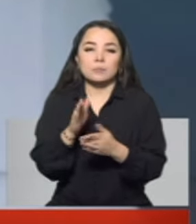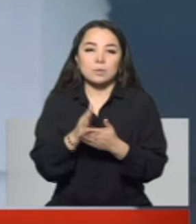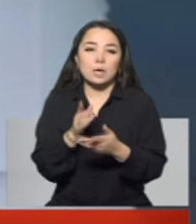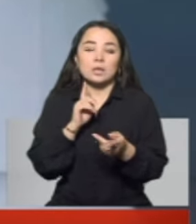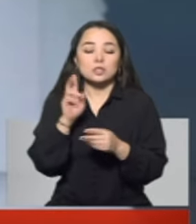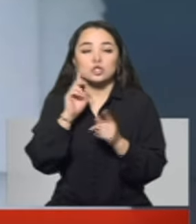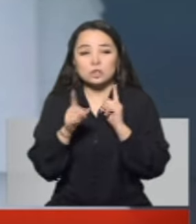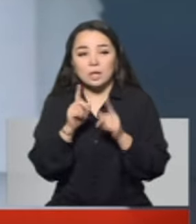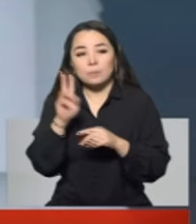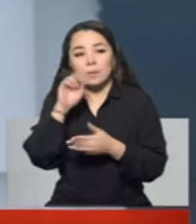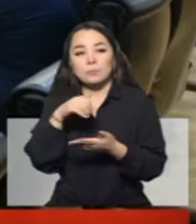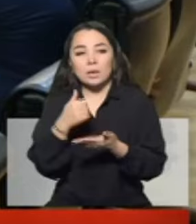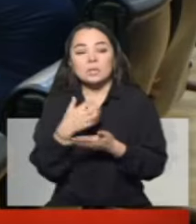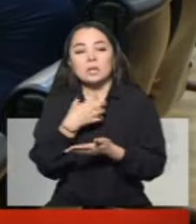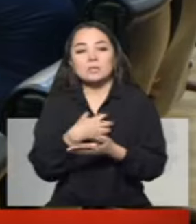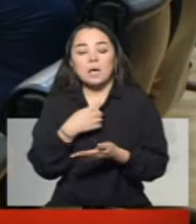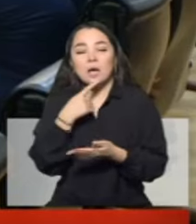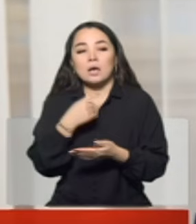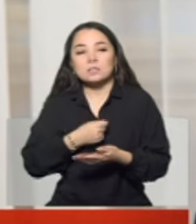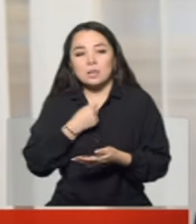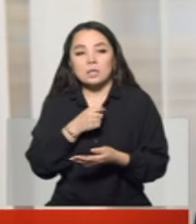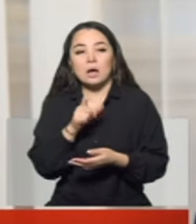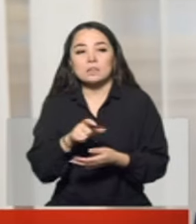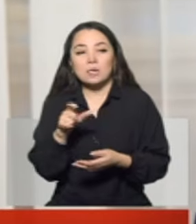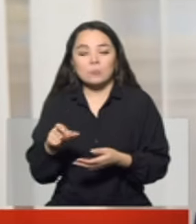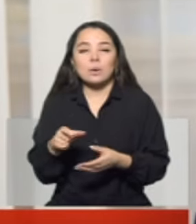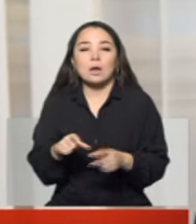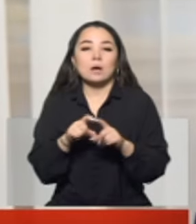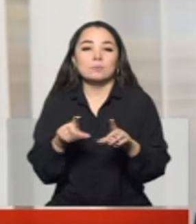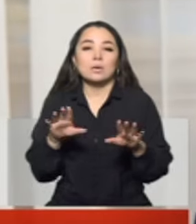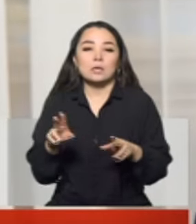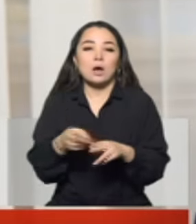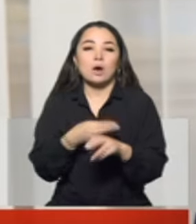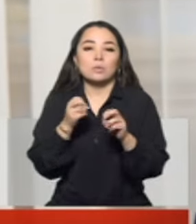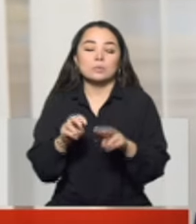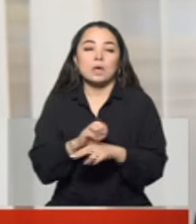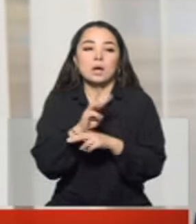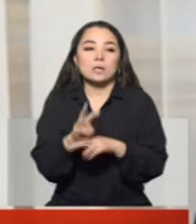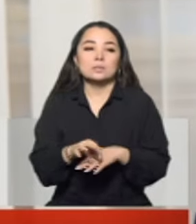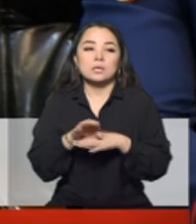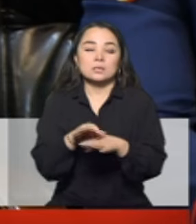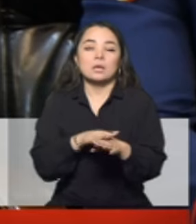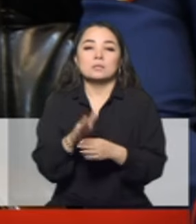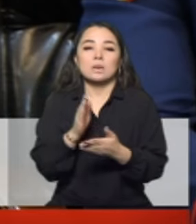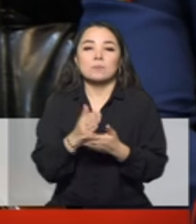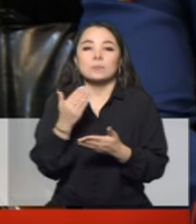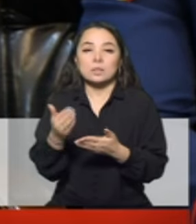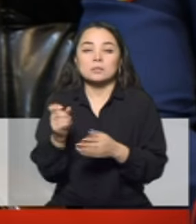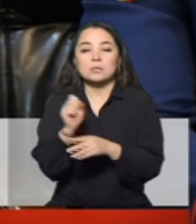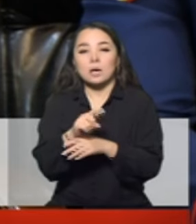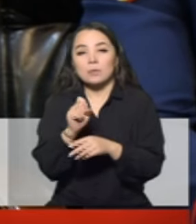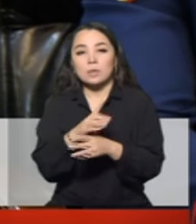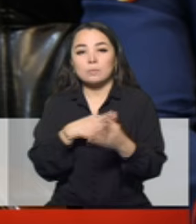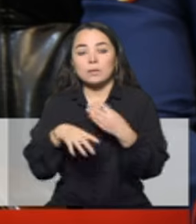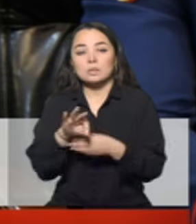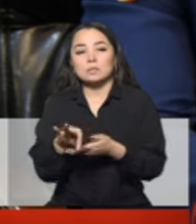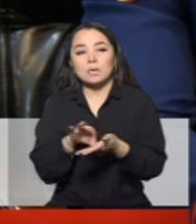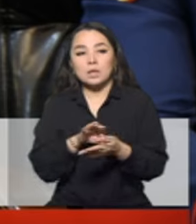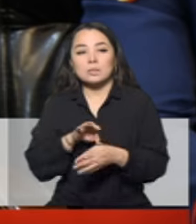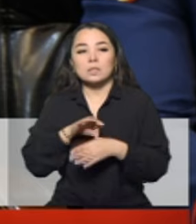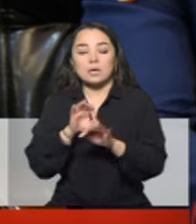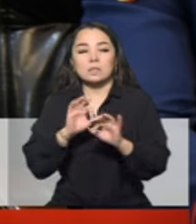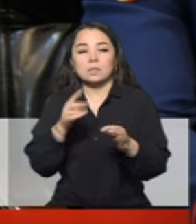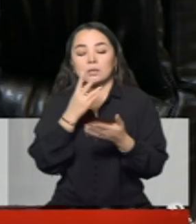Жиында мемлекет басшысының негізгі әскери және азаматтық объектілердің қауіпсіздігін қамтамасыз ету жөнінде тапсырмаларын жеделдету туралы